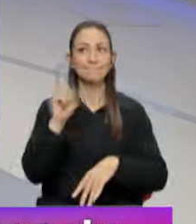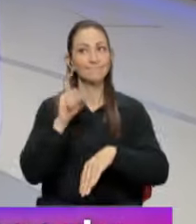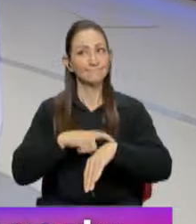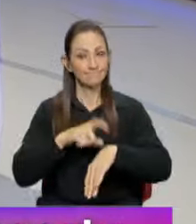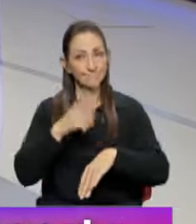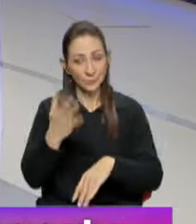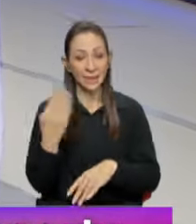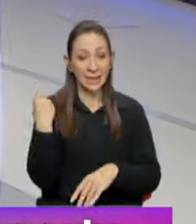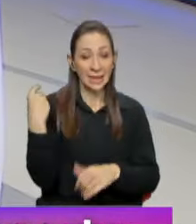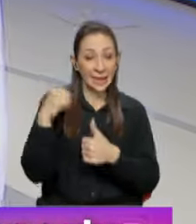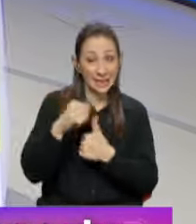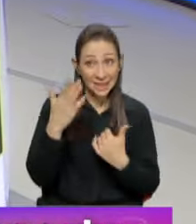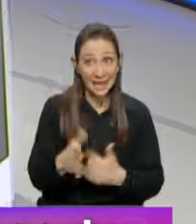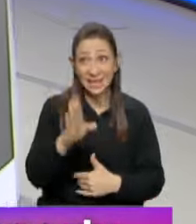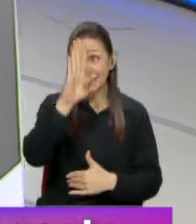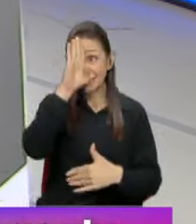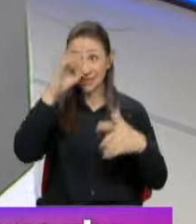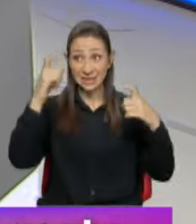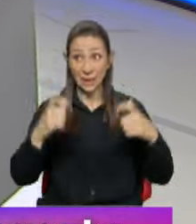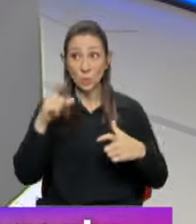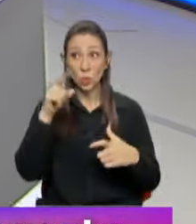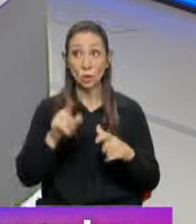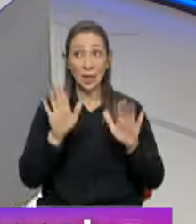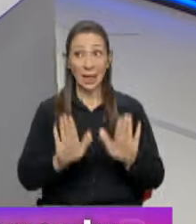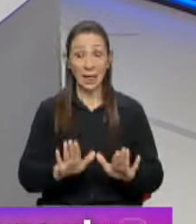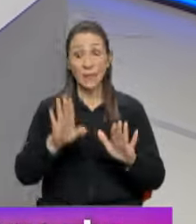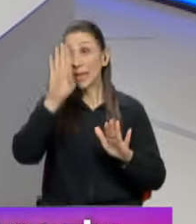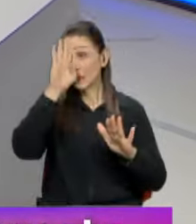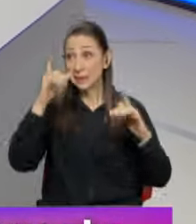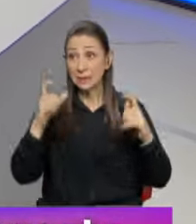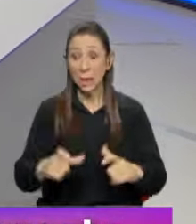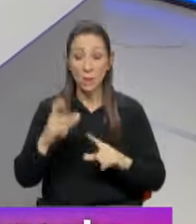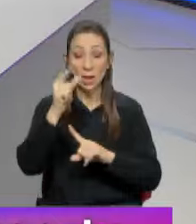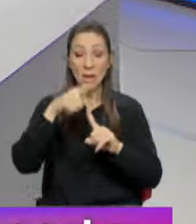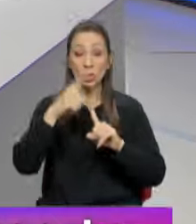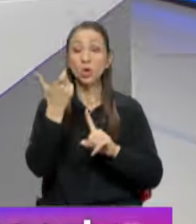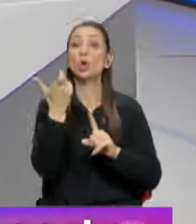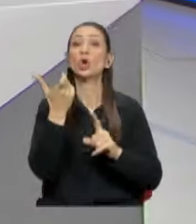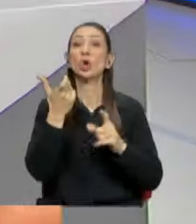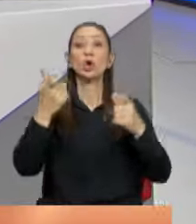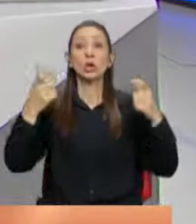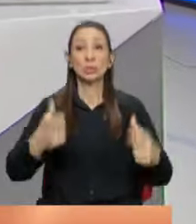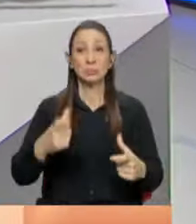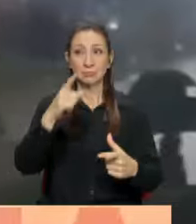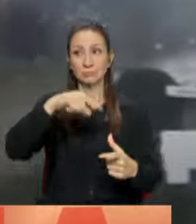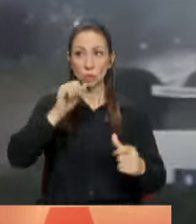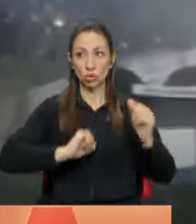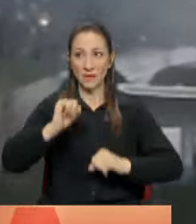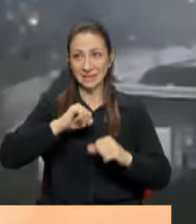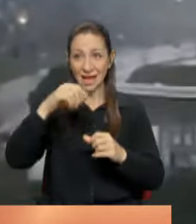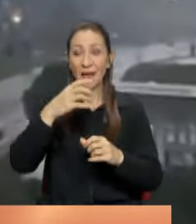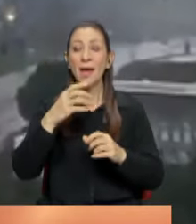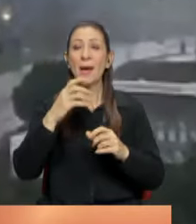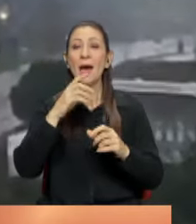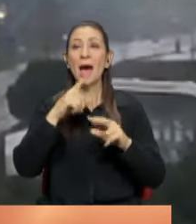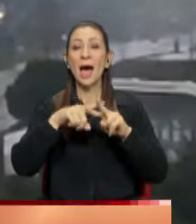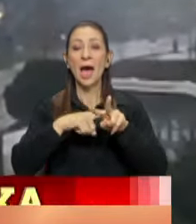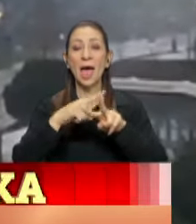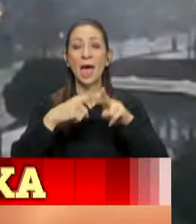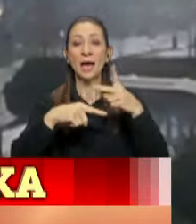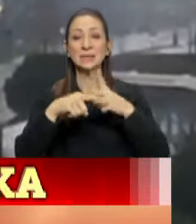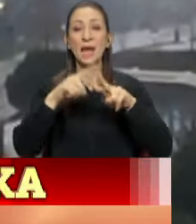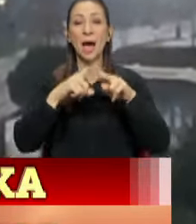Saat'te. Yeniden İstanbul'da kalalım. İstanbul'da İTÜ kampüsünde, yerleşkesinde Ayazağa'da çıkan yangın ve o